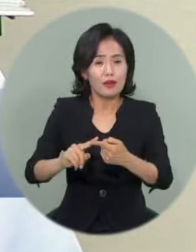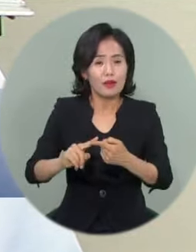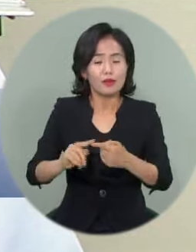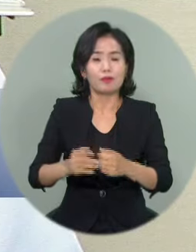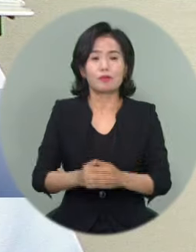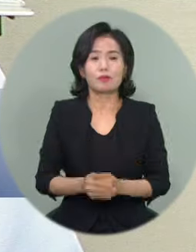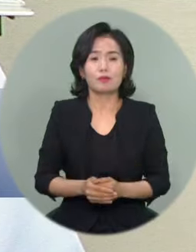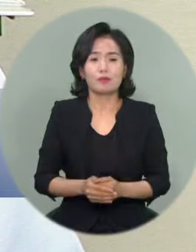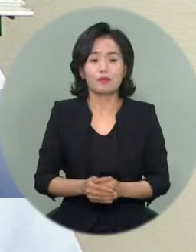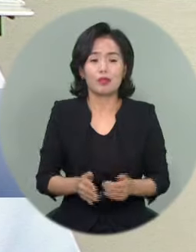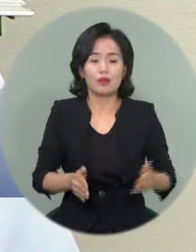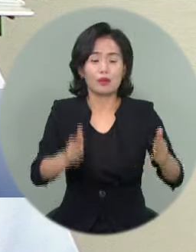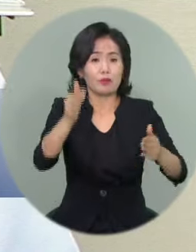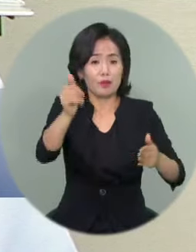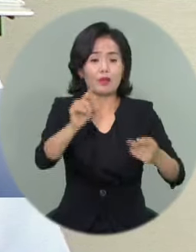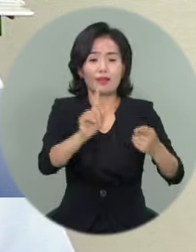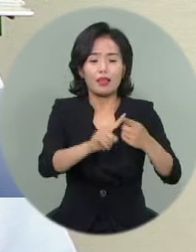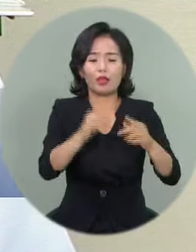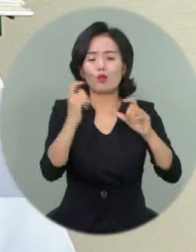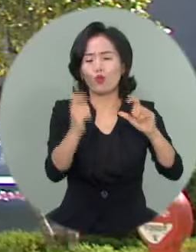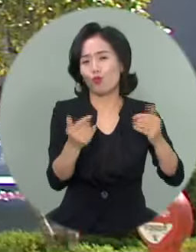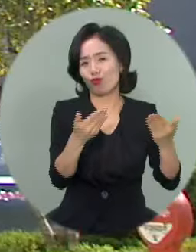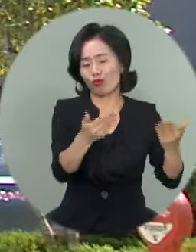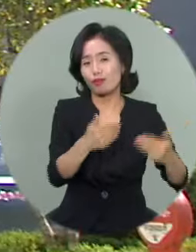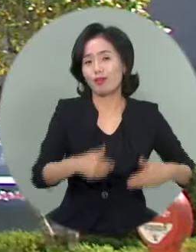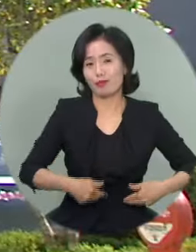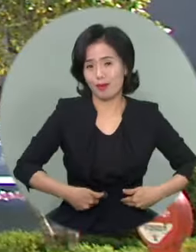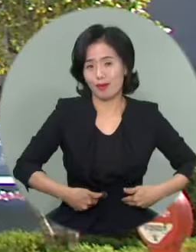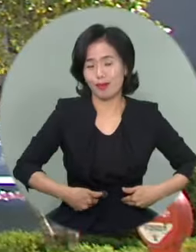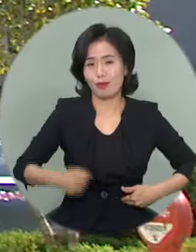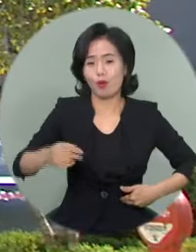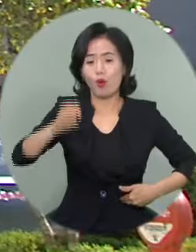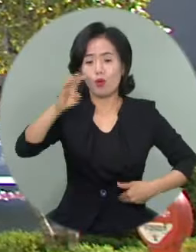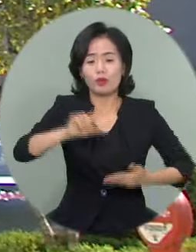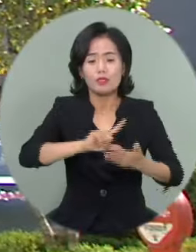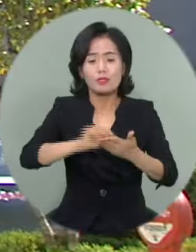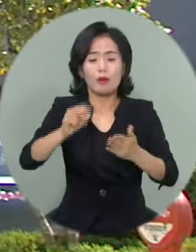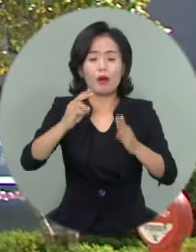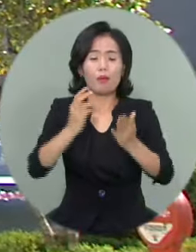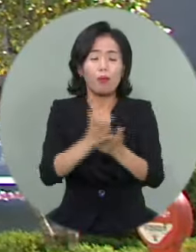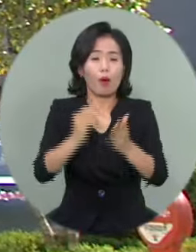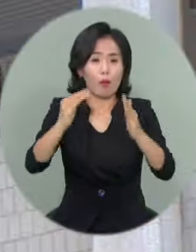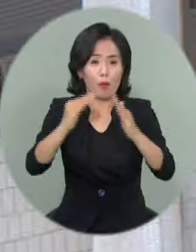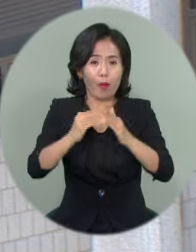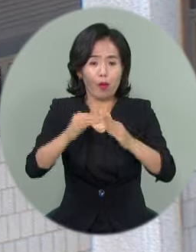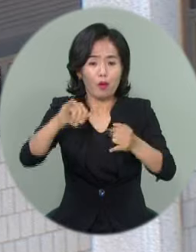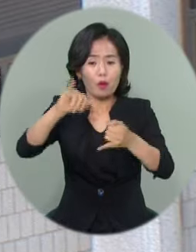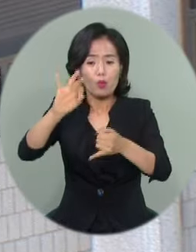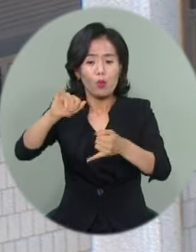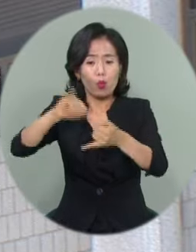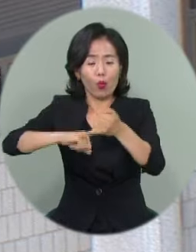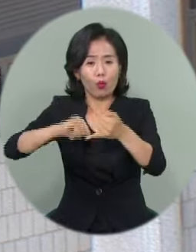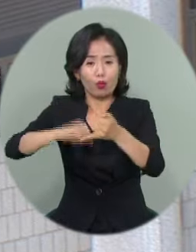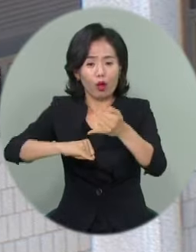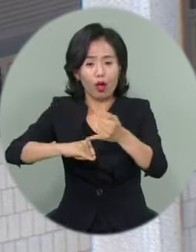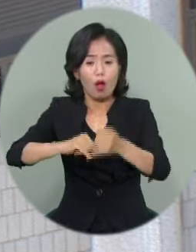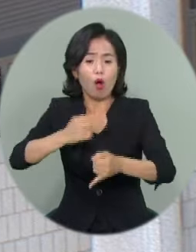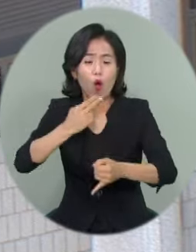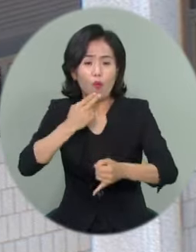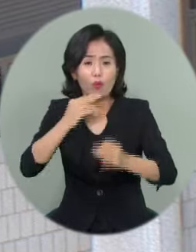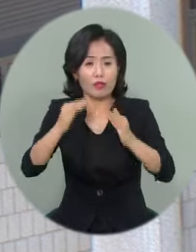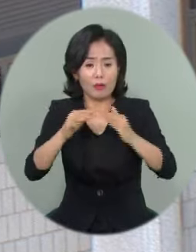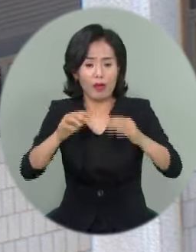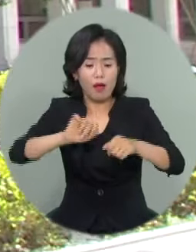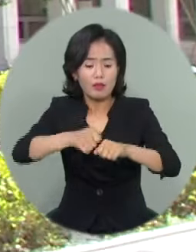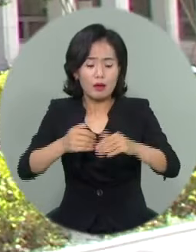사정을 주권자에게 통보를 해줘야죠 한 지방법원은 집에 강제집행을